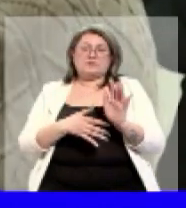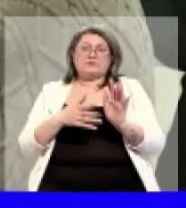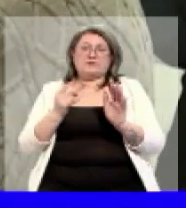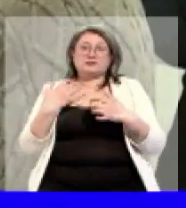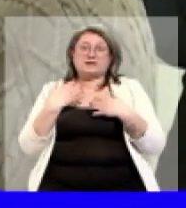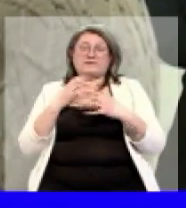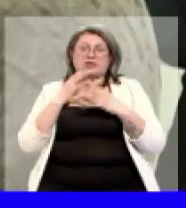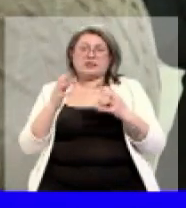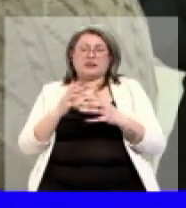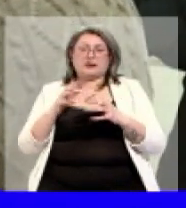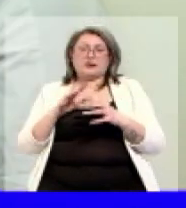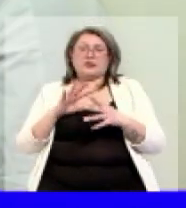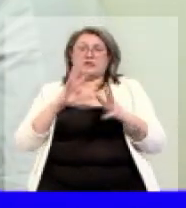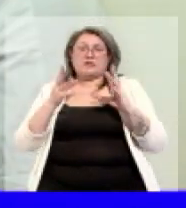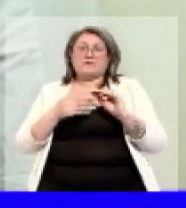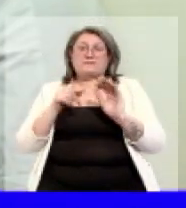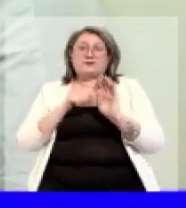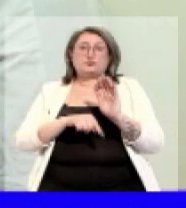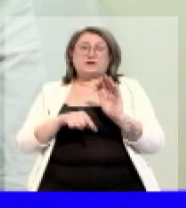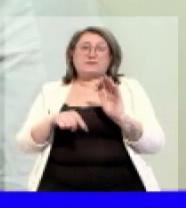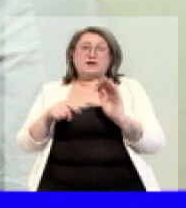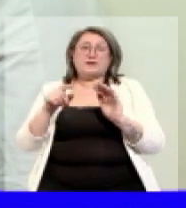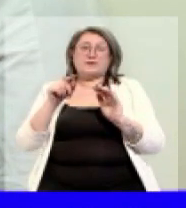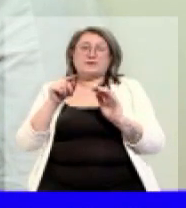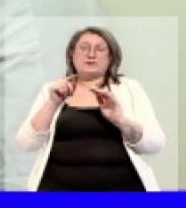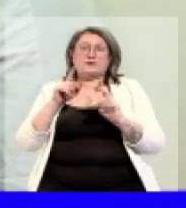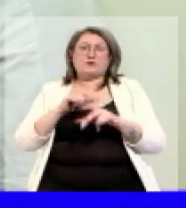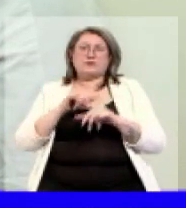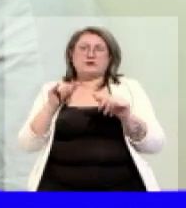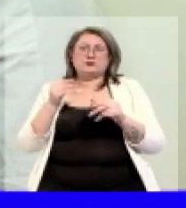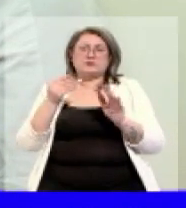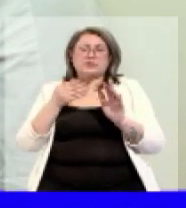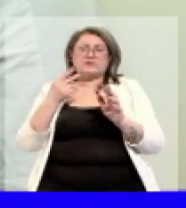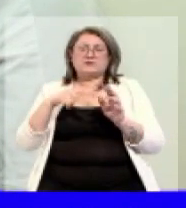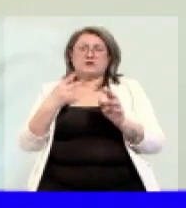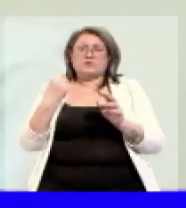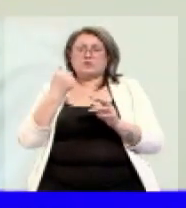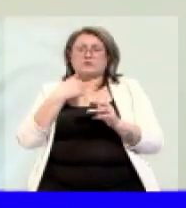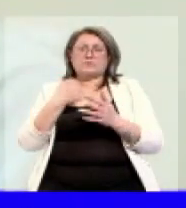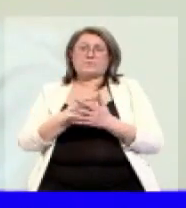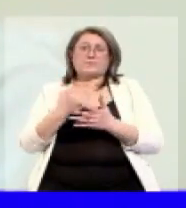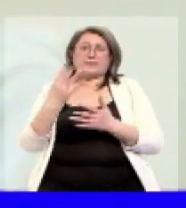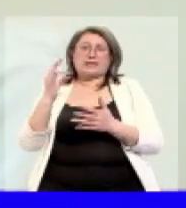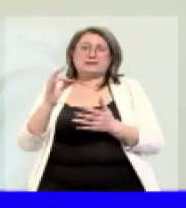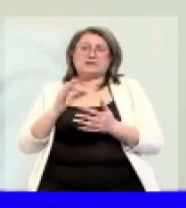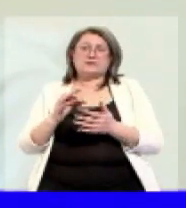денсаулық сақтау шығыстарының үлесі 2018 жылғы 2,18%-дан 2022